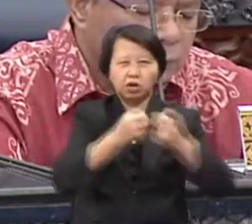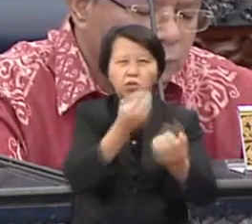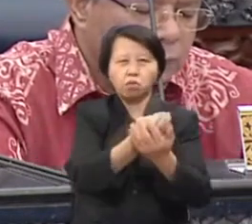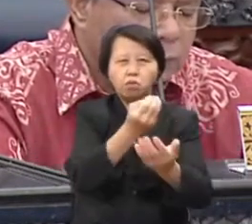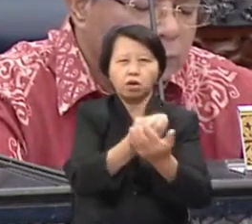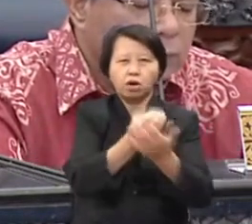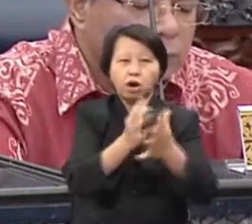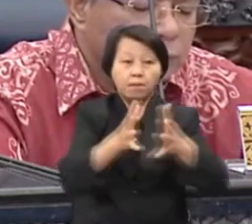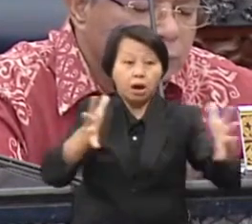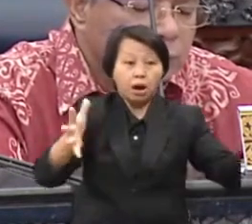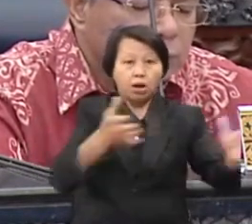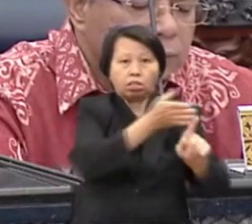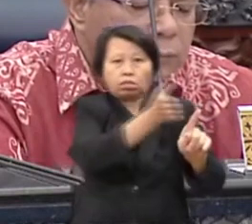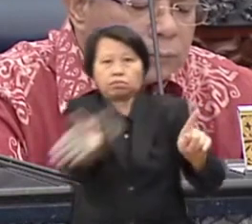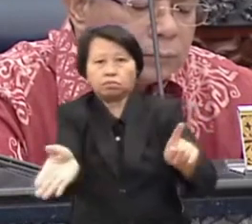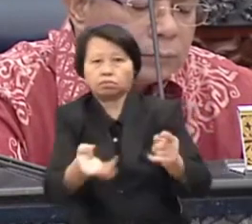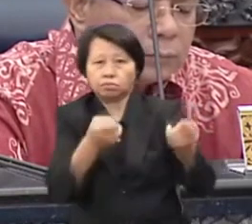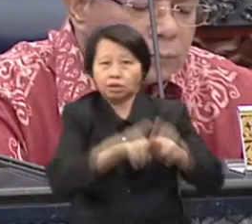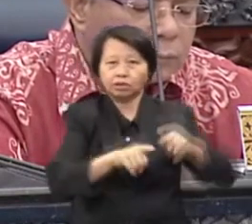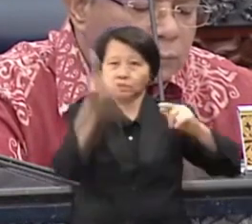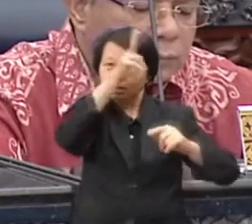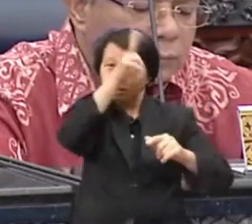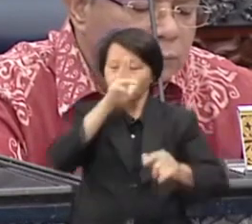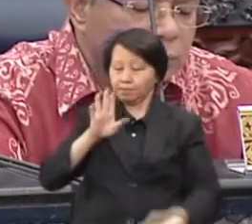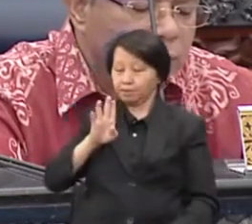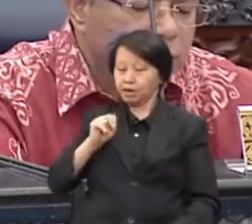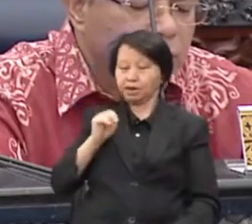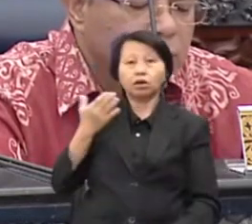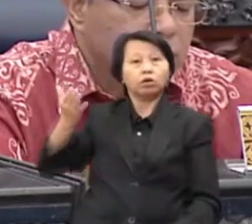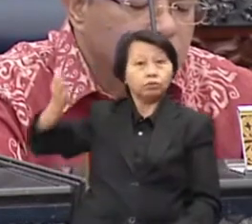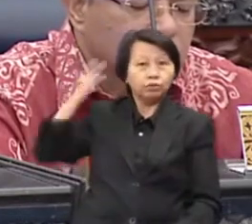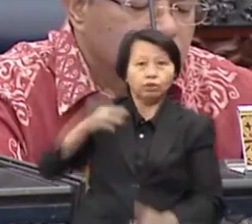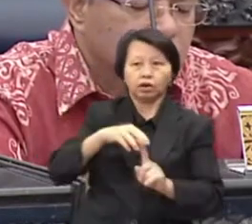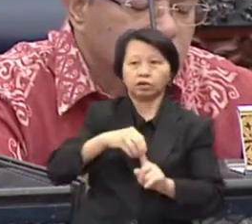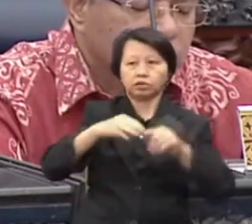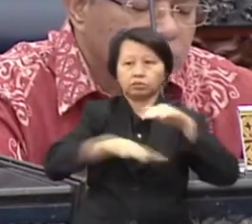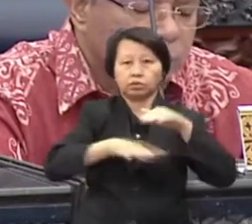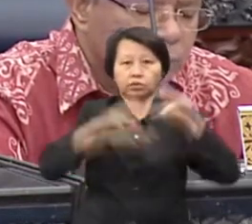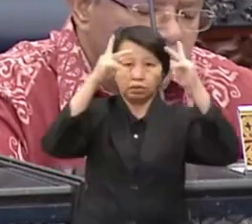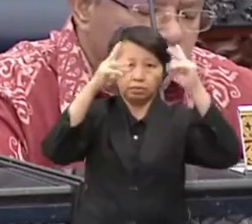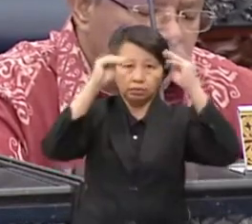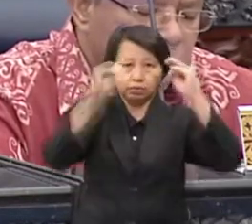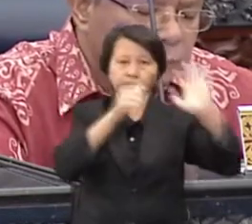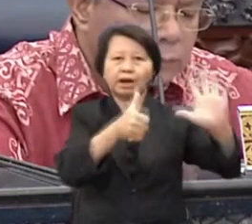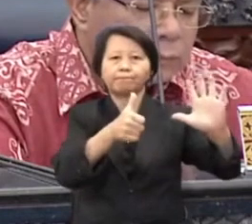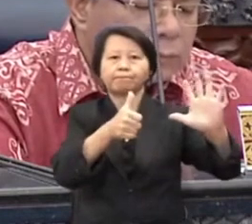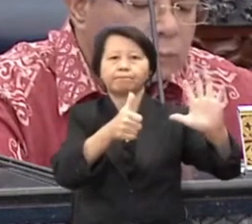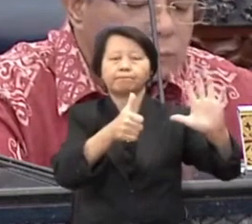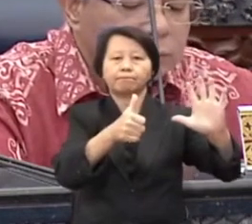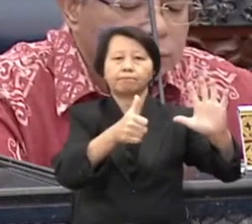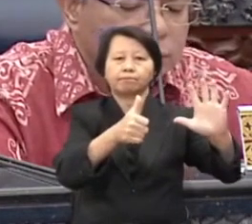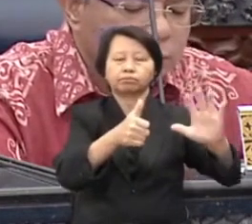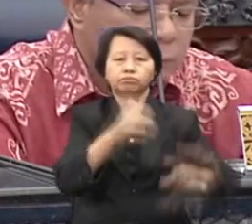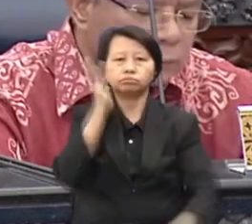yang maha besar yang berlaku pada zaman kerajaan Banten nasional khususnya di bawah pimpinan perdana menteri ke-6